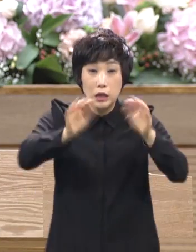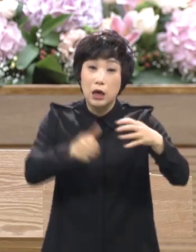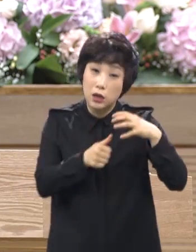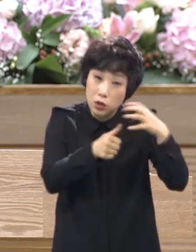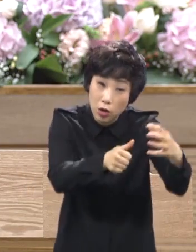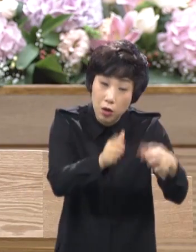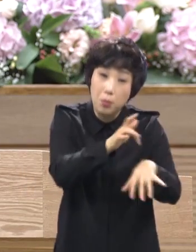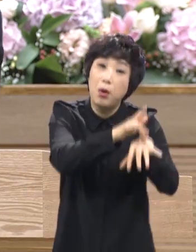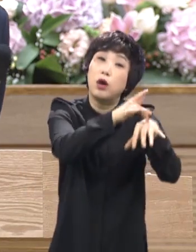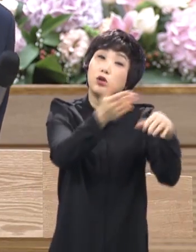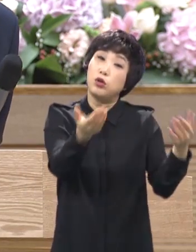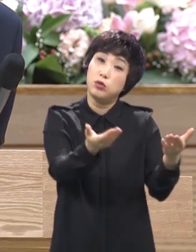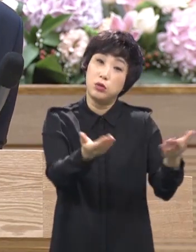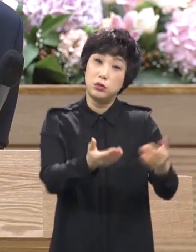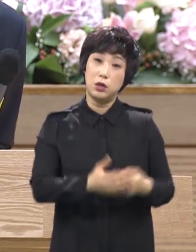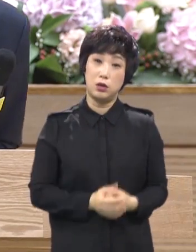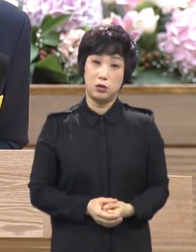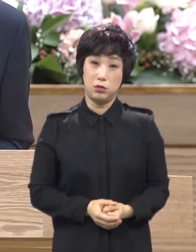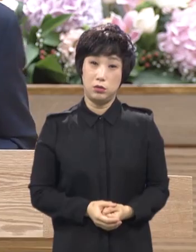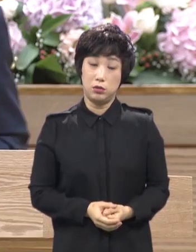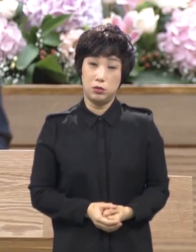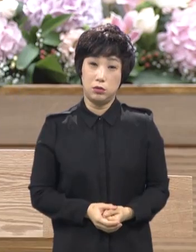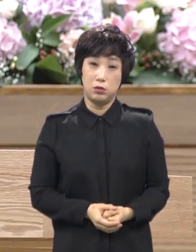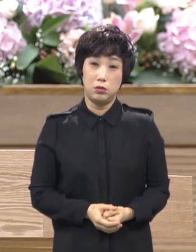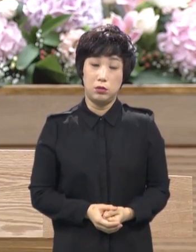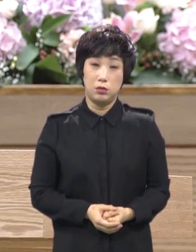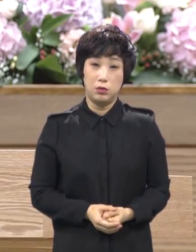이용한 마귀 역사라 이 말입니다.